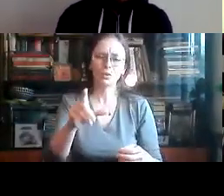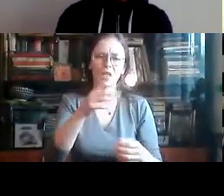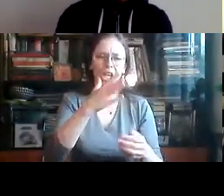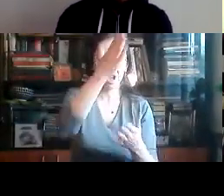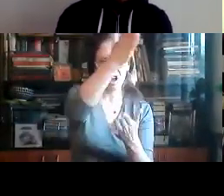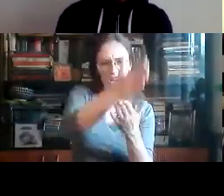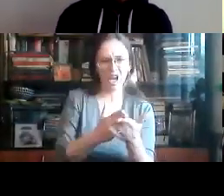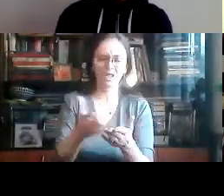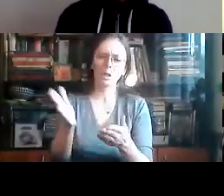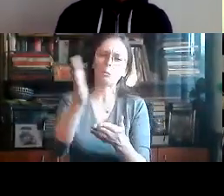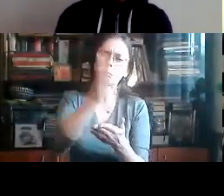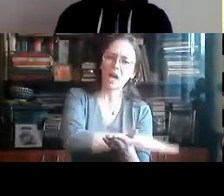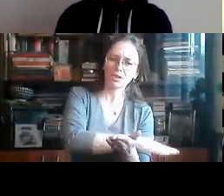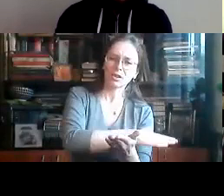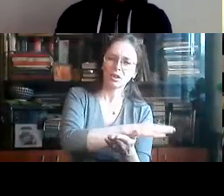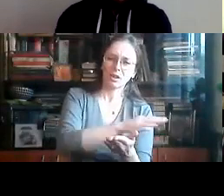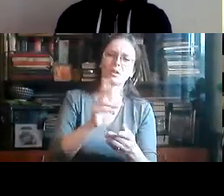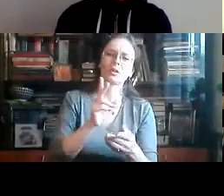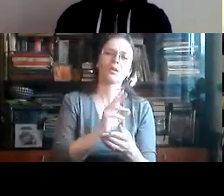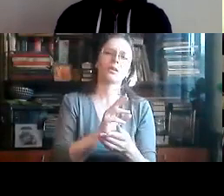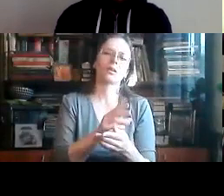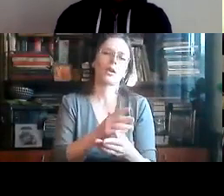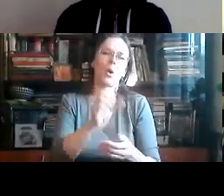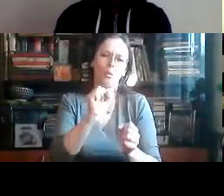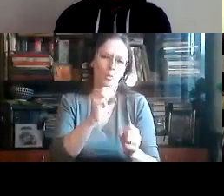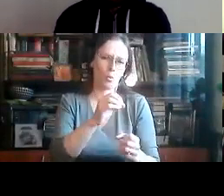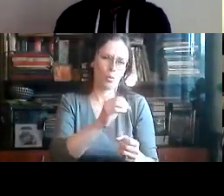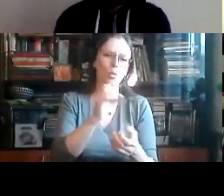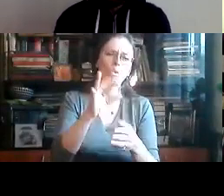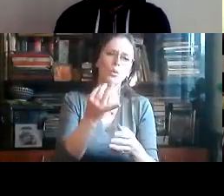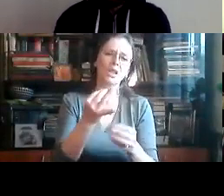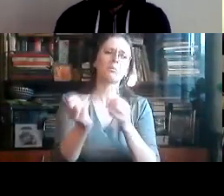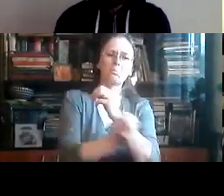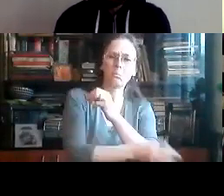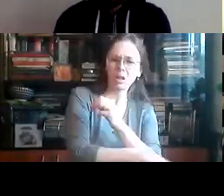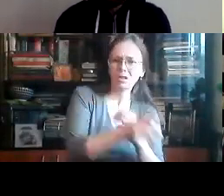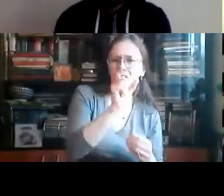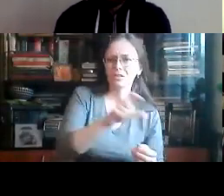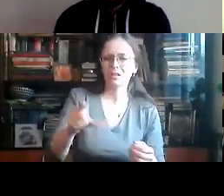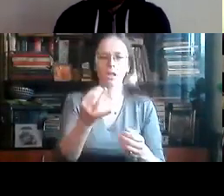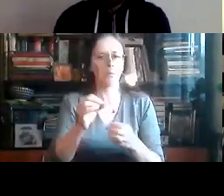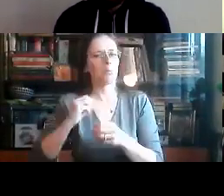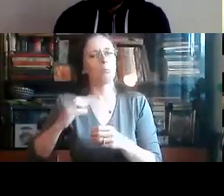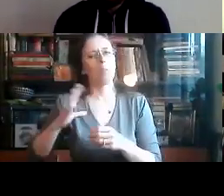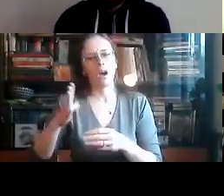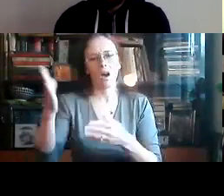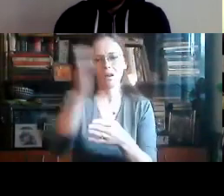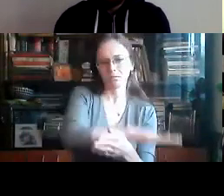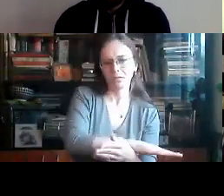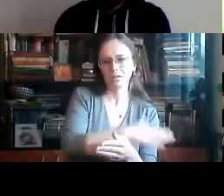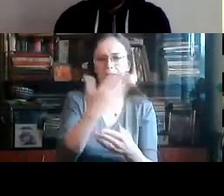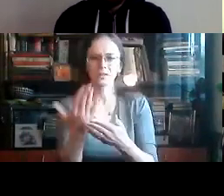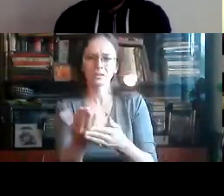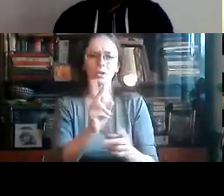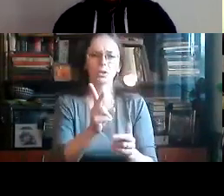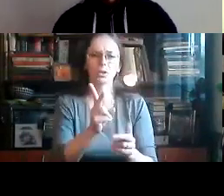человеком, который обладает, и бедностью, допустим, между какими-то там невзгодами, чем-то, то после Чернобыльской аварии